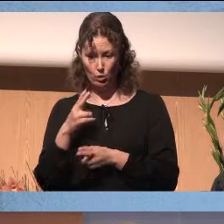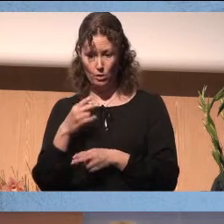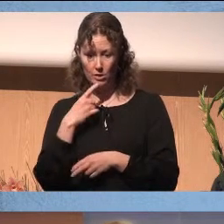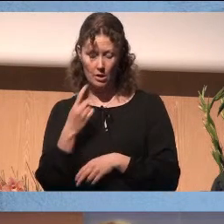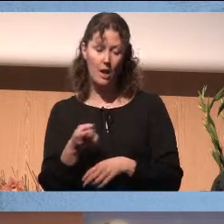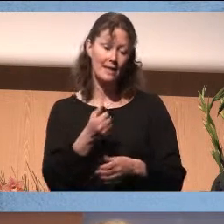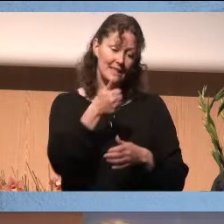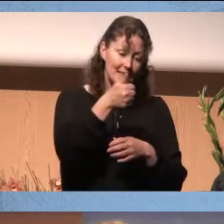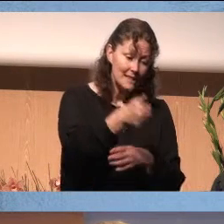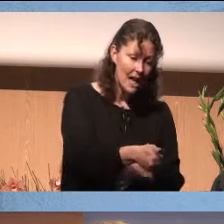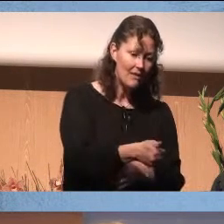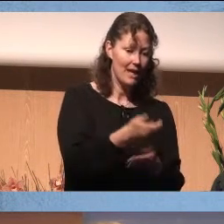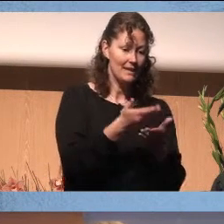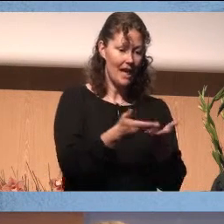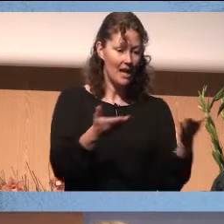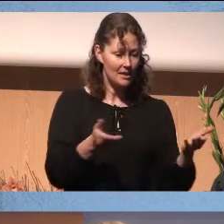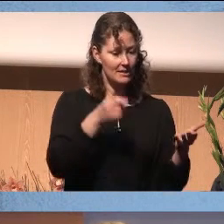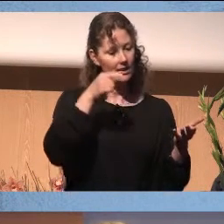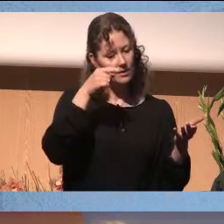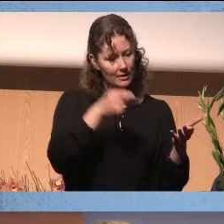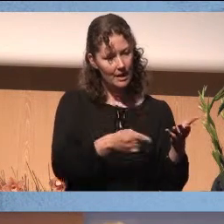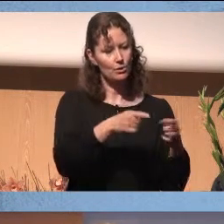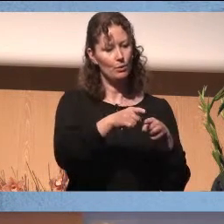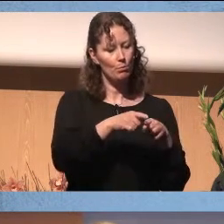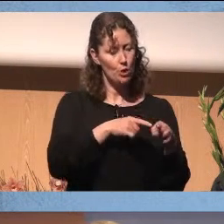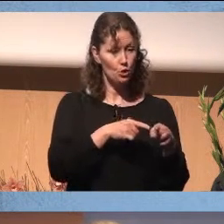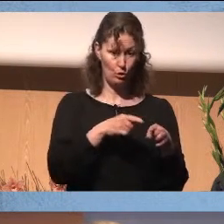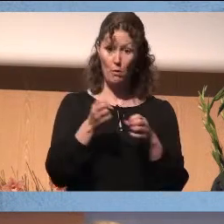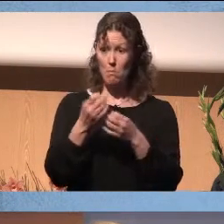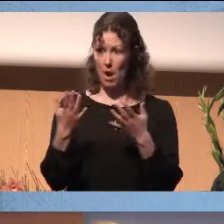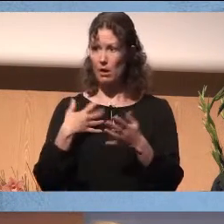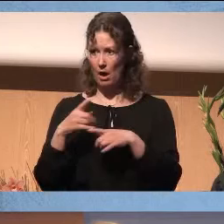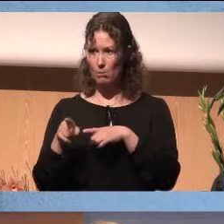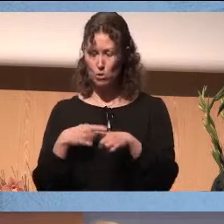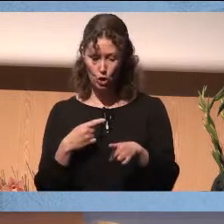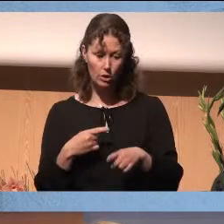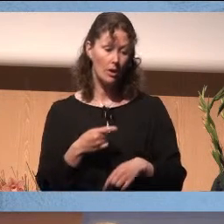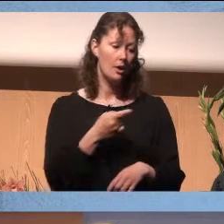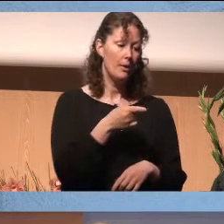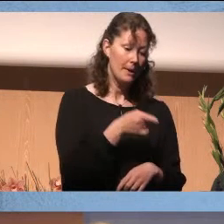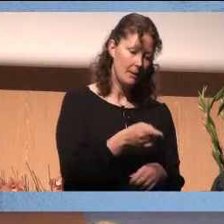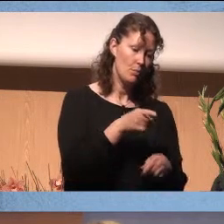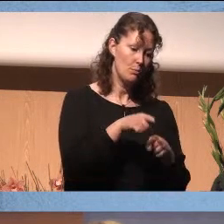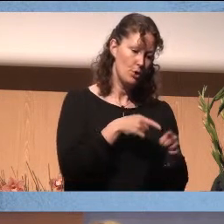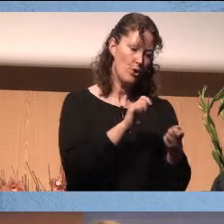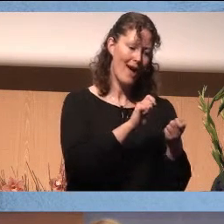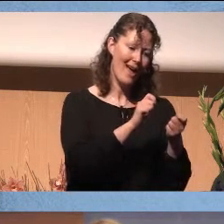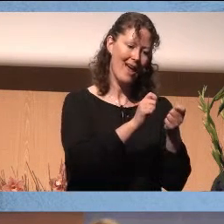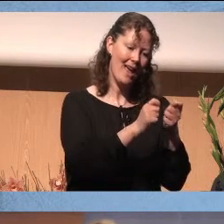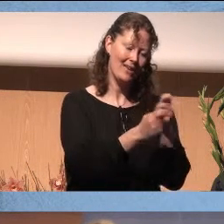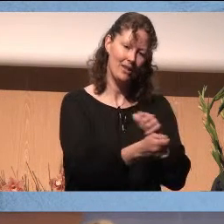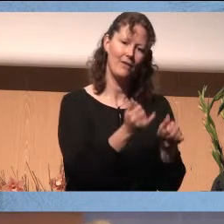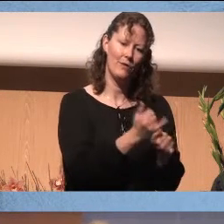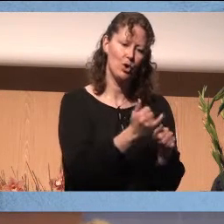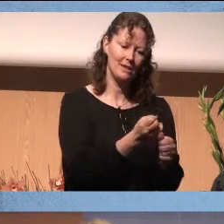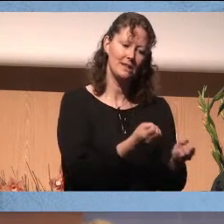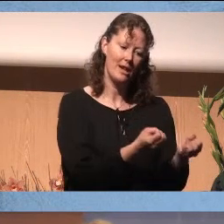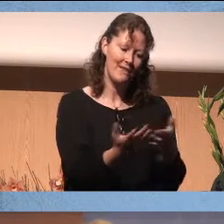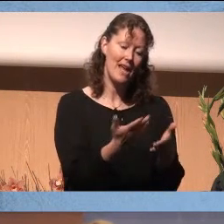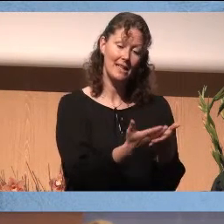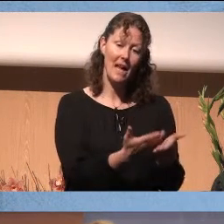selve tjenesten som nå må begynne, og mange har begynt, å endre måten å levere tjenester